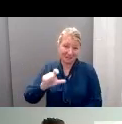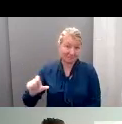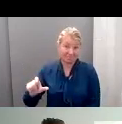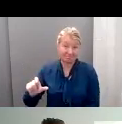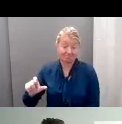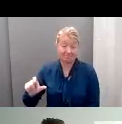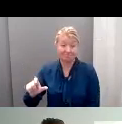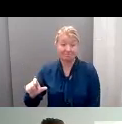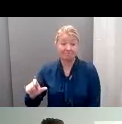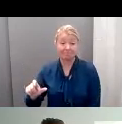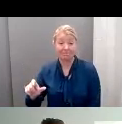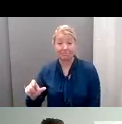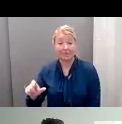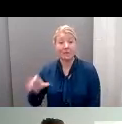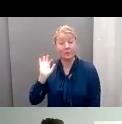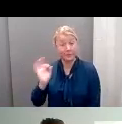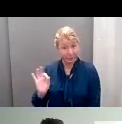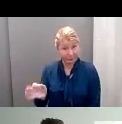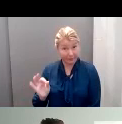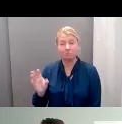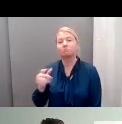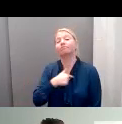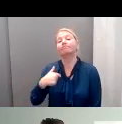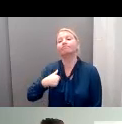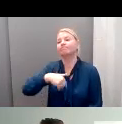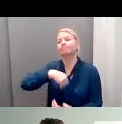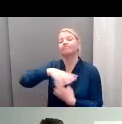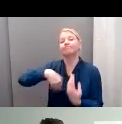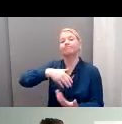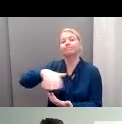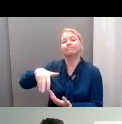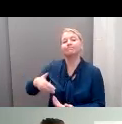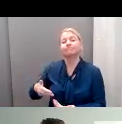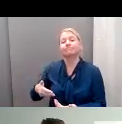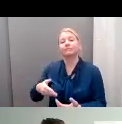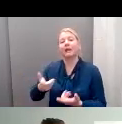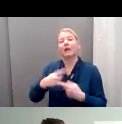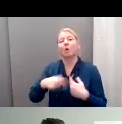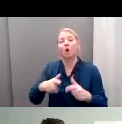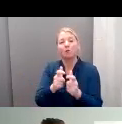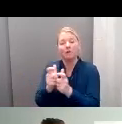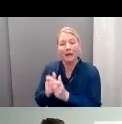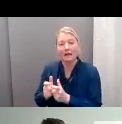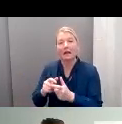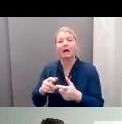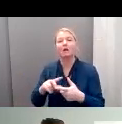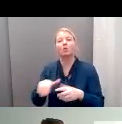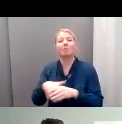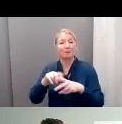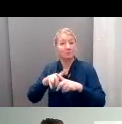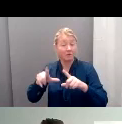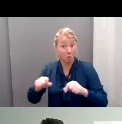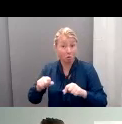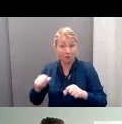göra genom att involvera lokalföreningar och medlemsförbund i våra respektive organisationer och